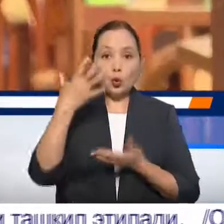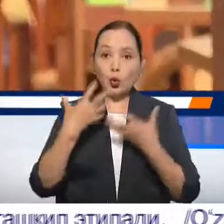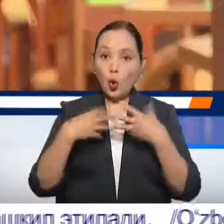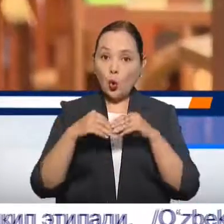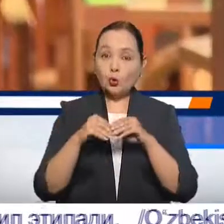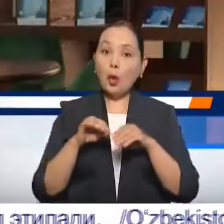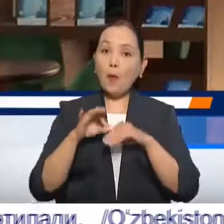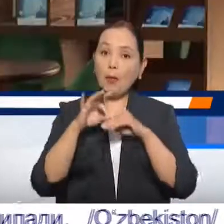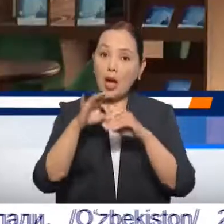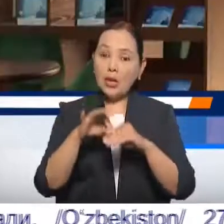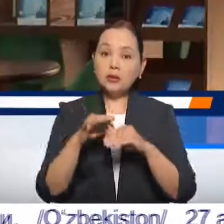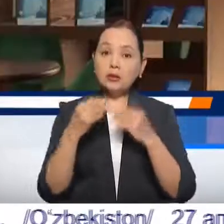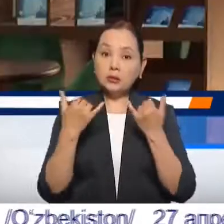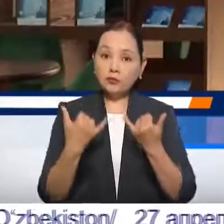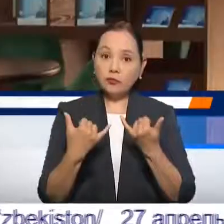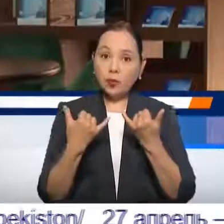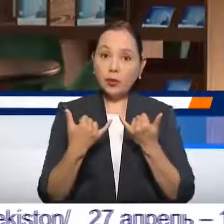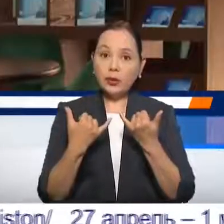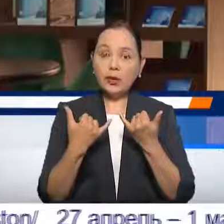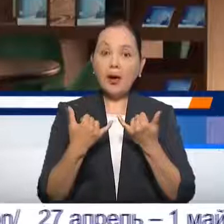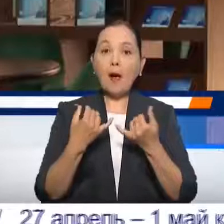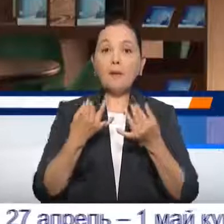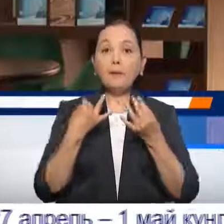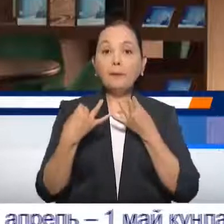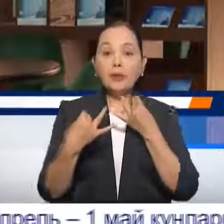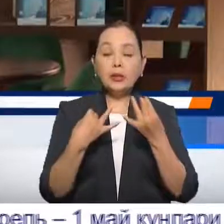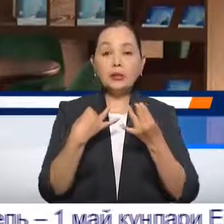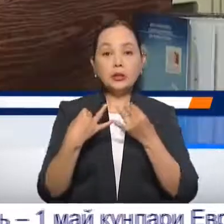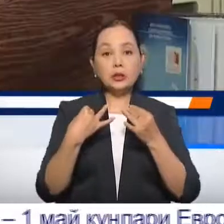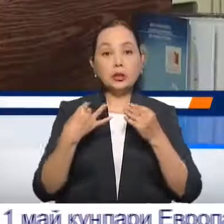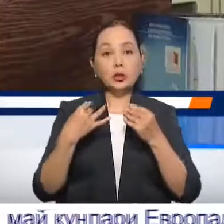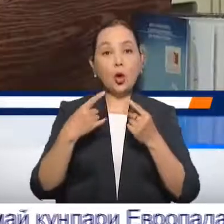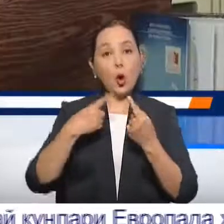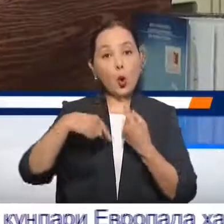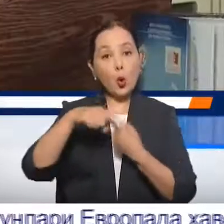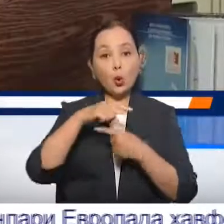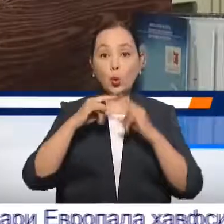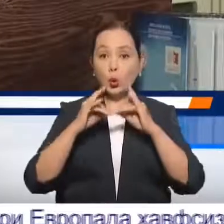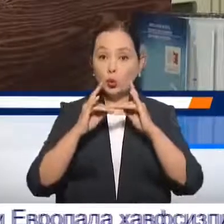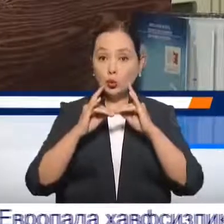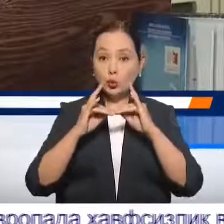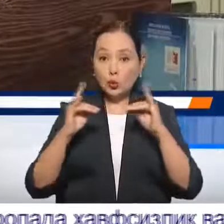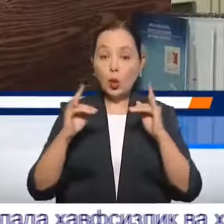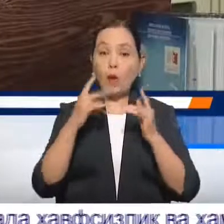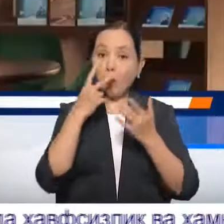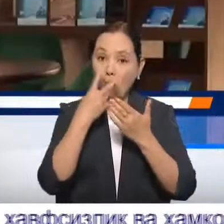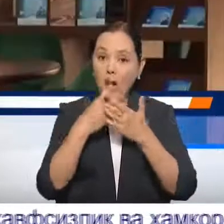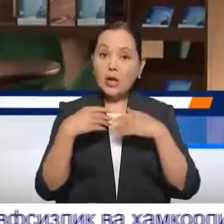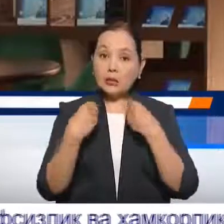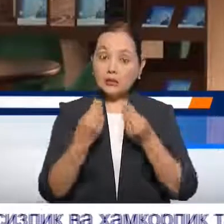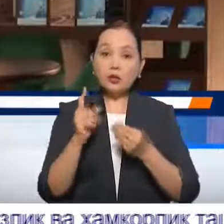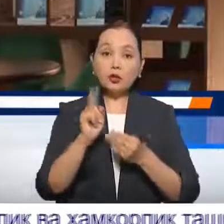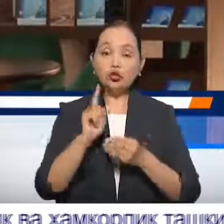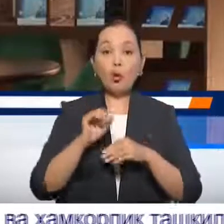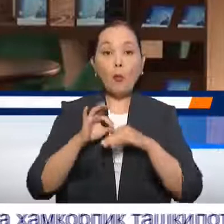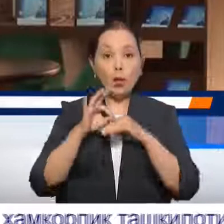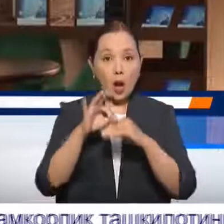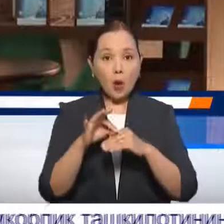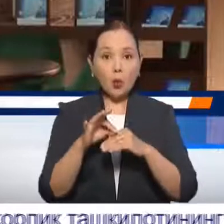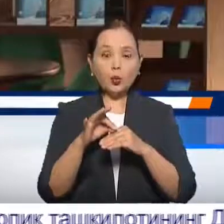проходящий сегодня беседа круглый стол она еще раз показывает она именно проходит